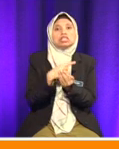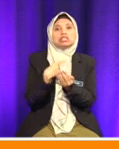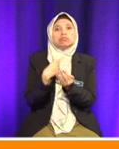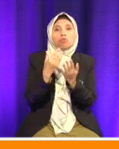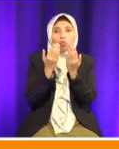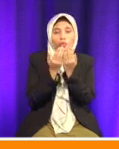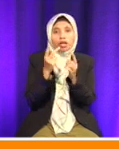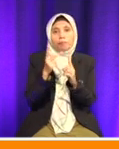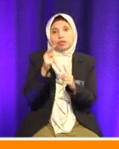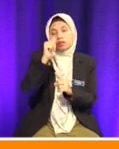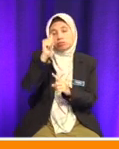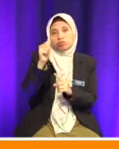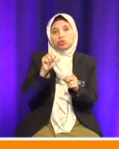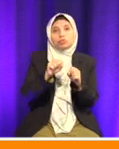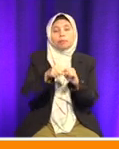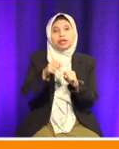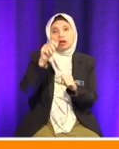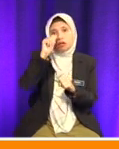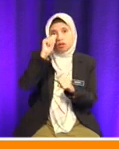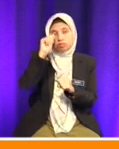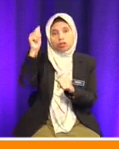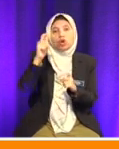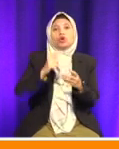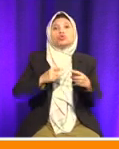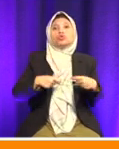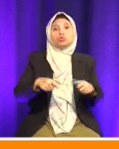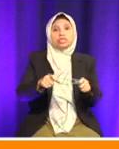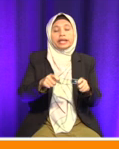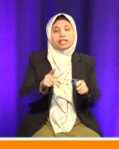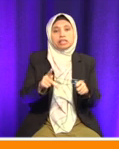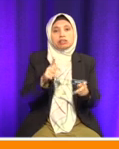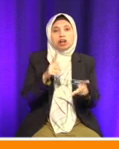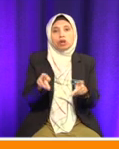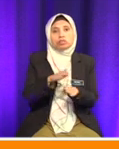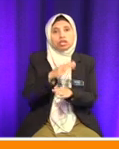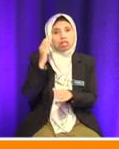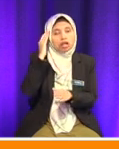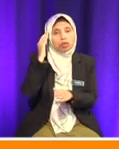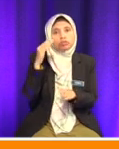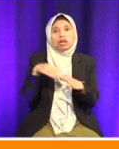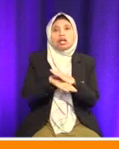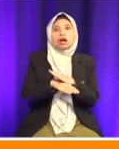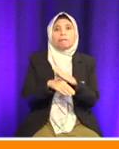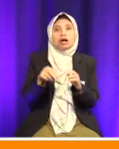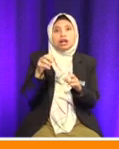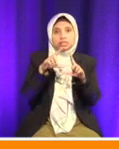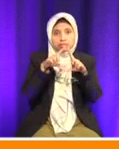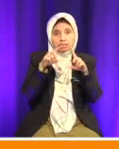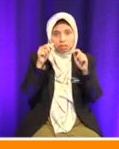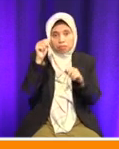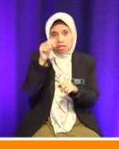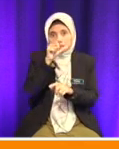agar doa kita dimakbulkan oleh doa yang mudah tak ingat dalam bahasa Arab kita doa dalam bahasa Melayu bahasa Arab yang mudah